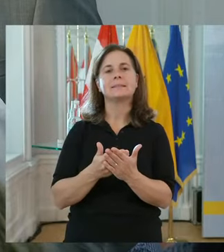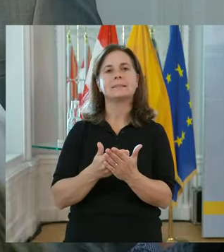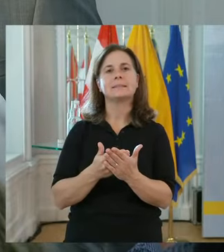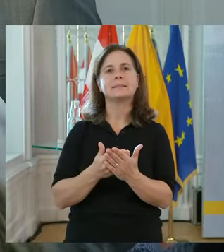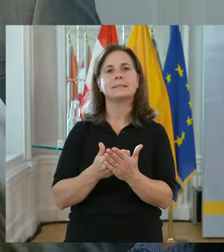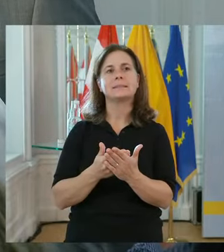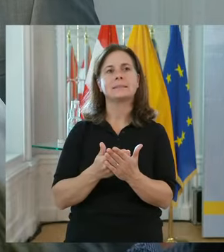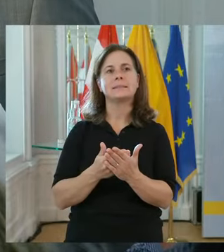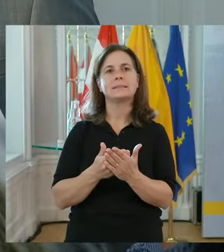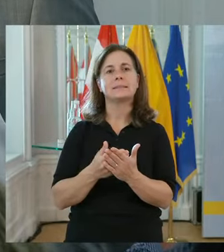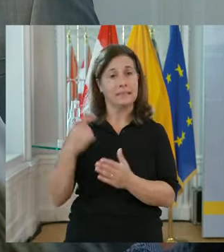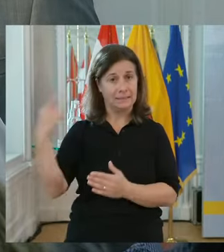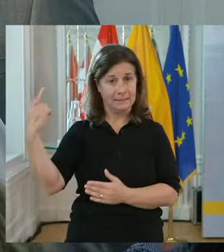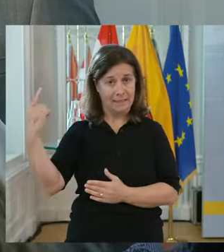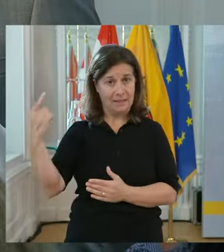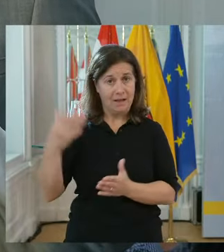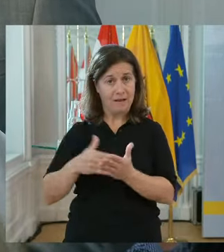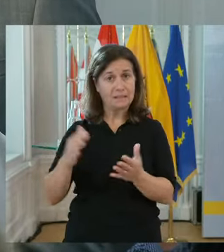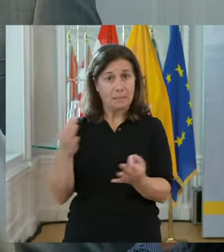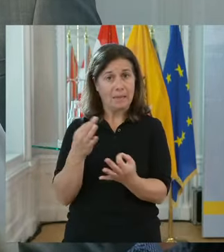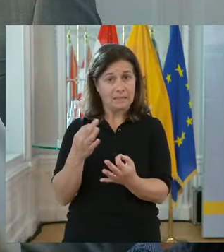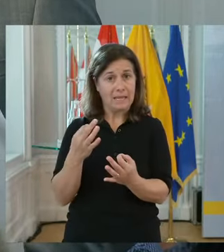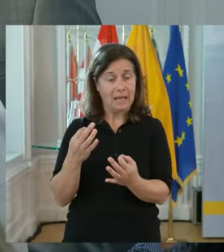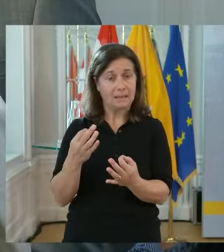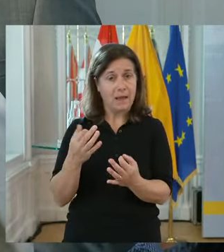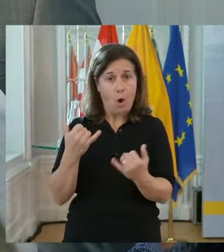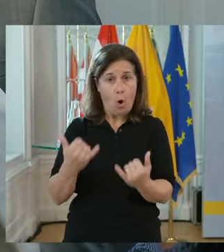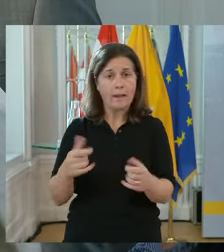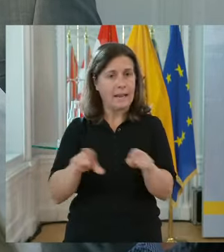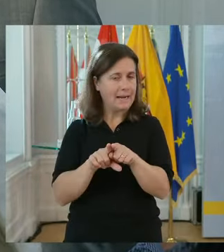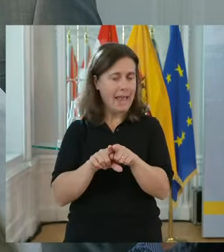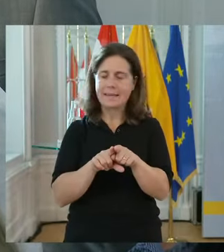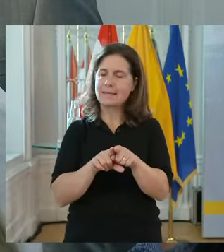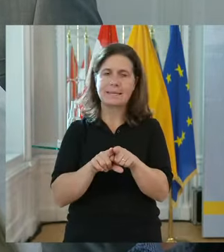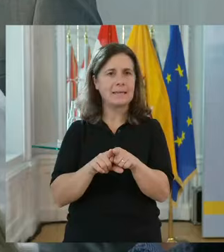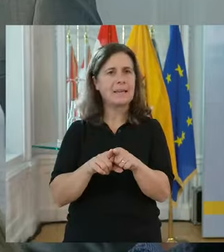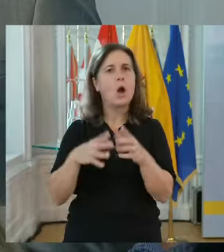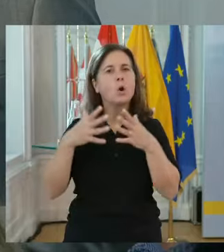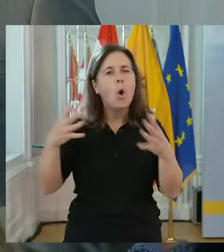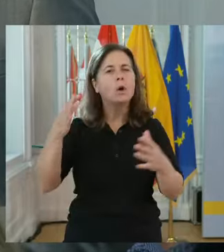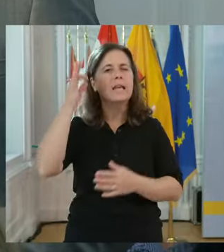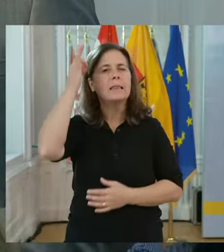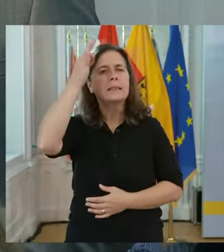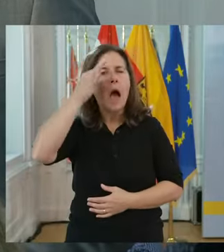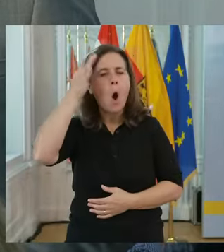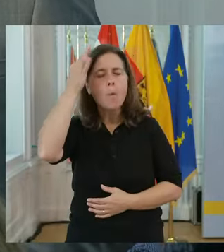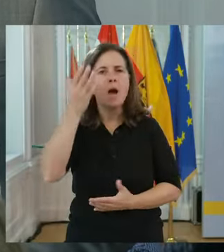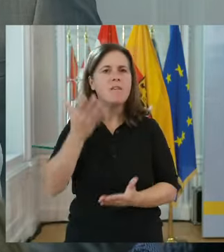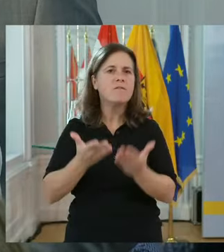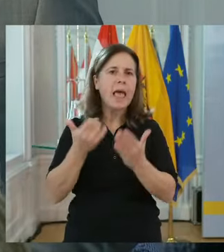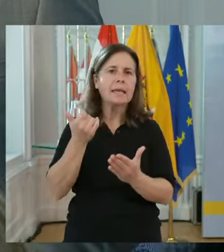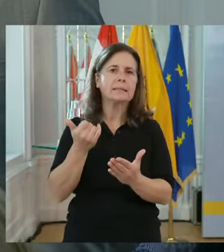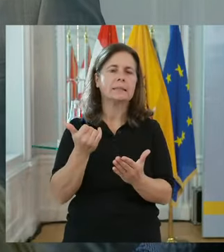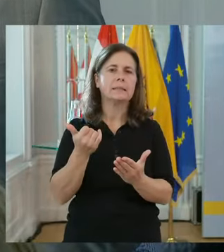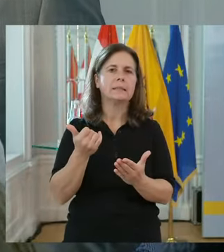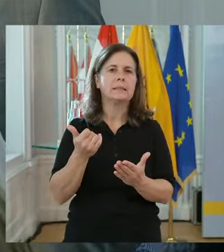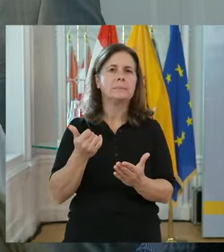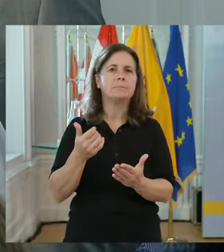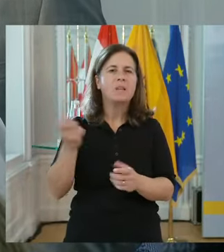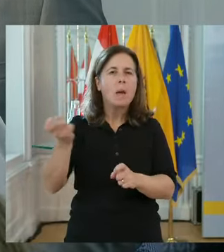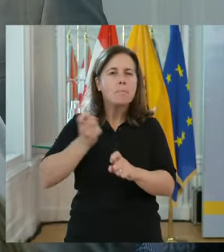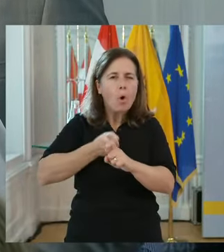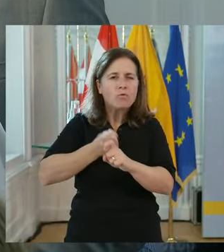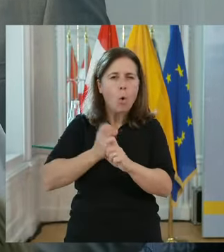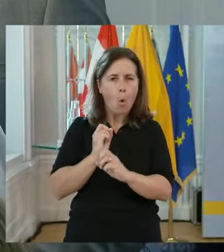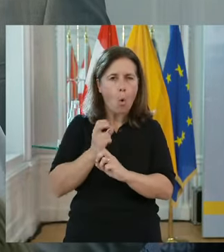dass ihr eigentlich das passiert wäre, beziehungsweise, dass ihr der große Traum, zumindest sich der Prüfung